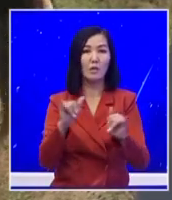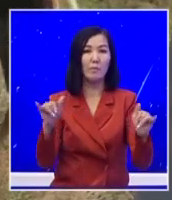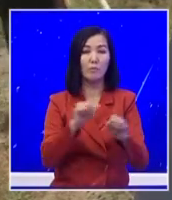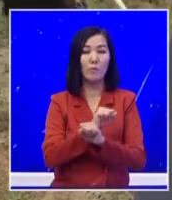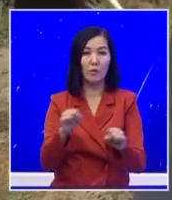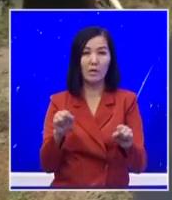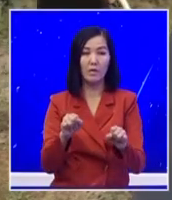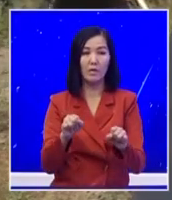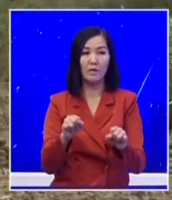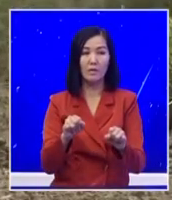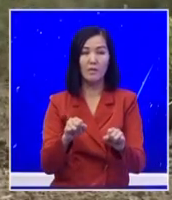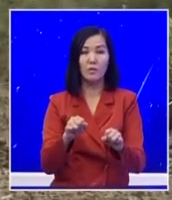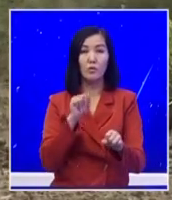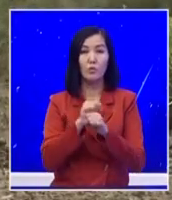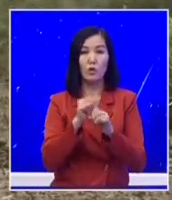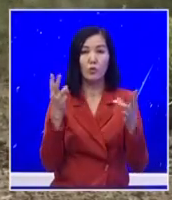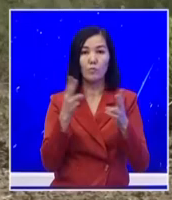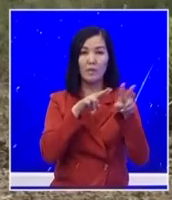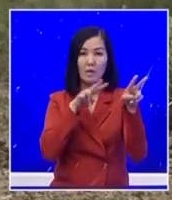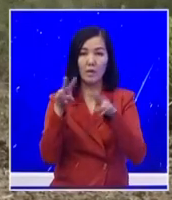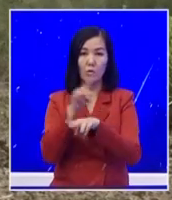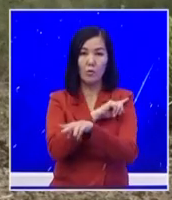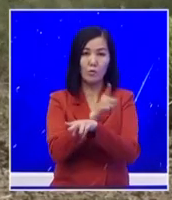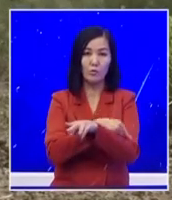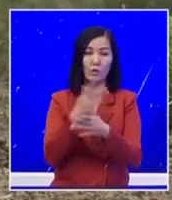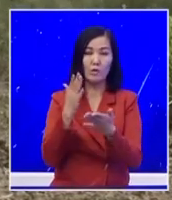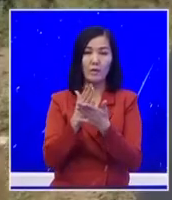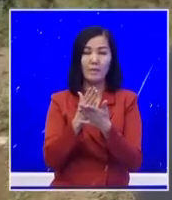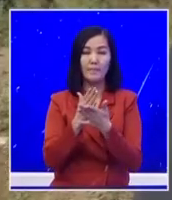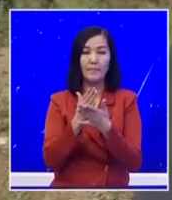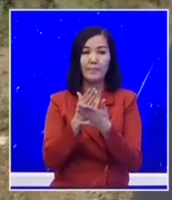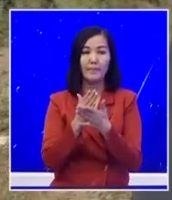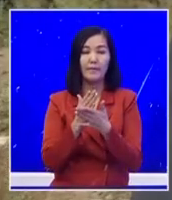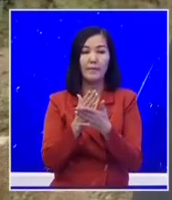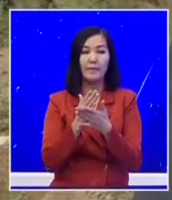керек, соған жұмыс істеп жатырмыз, соған контроль жасап. Бүгінде қазір